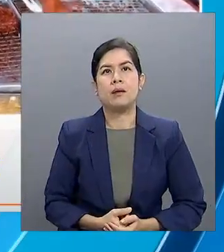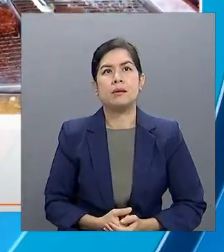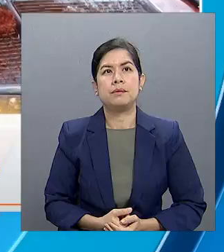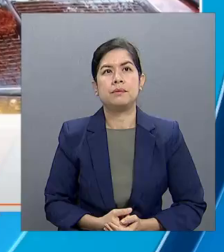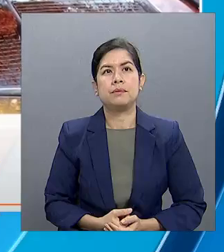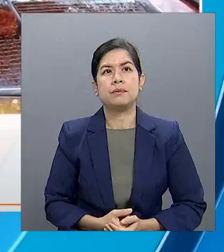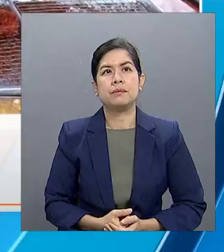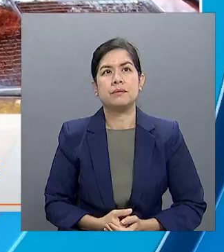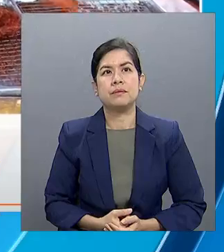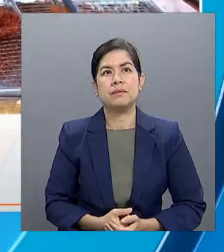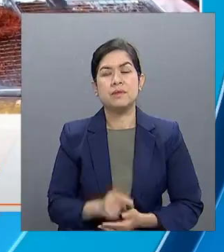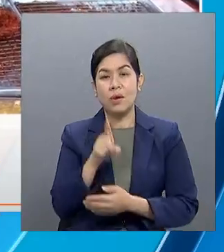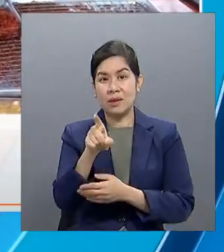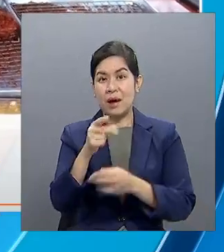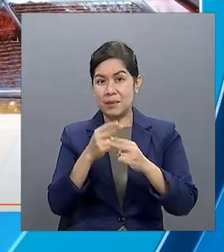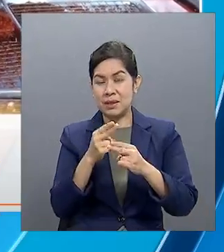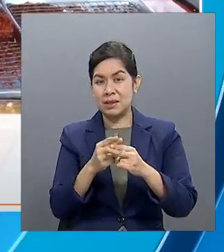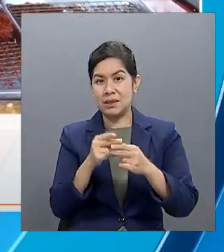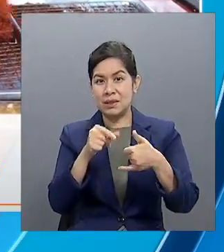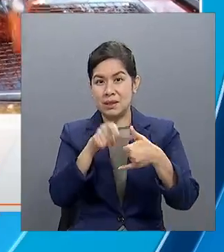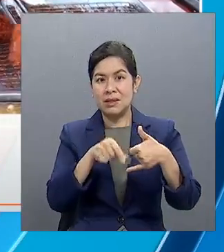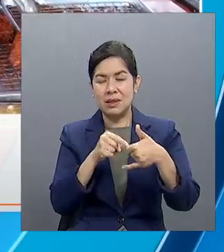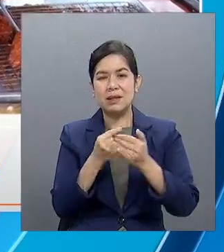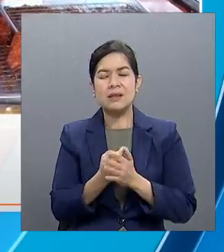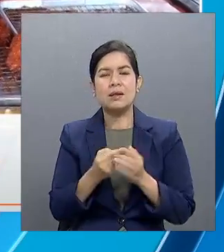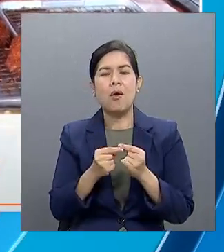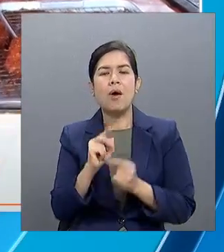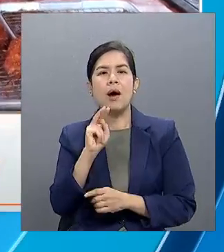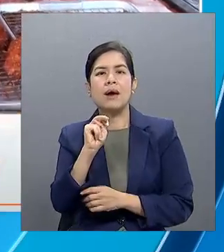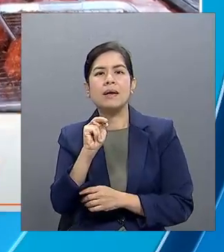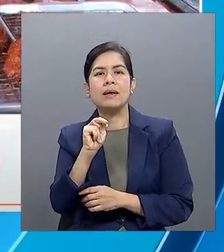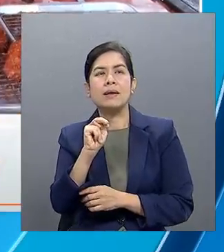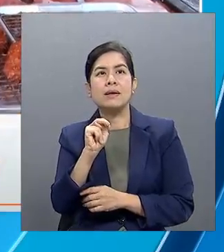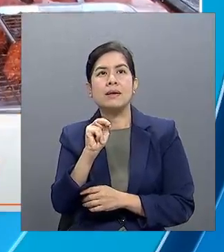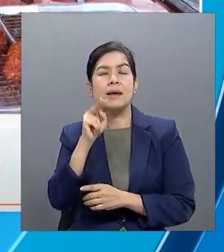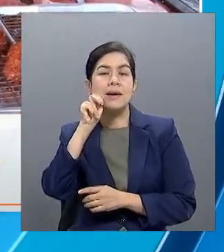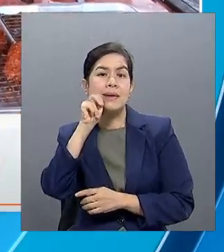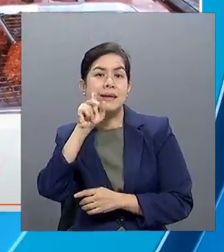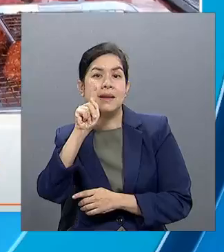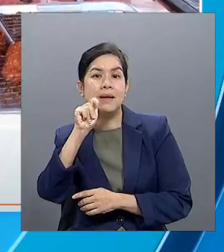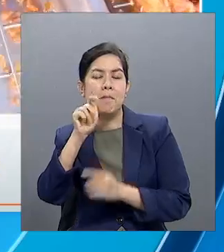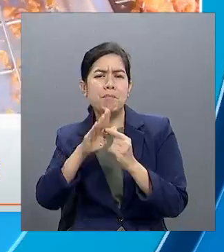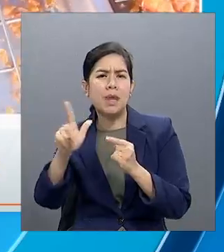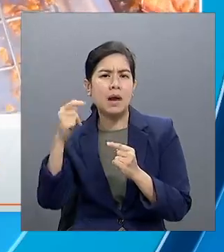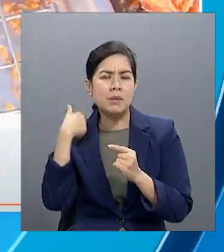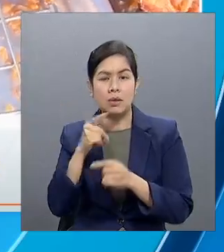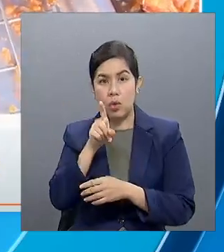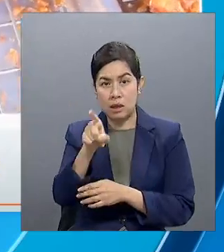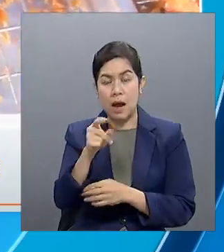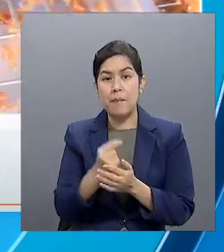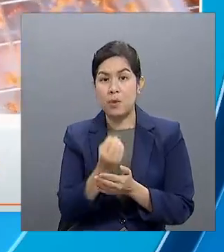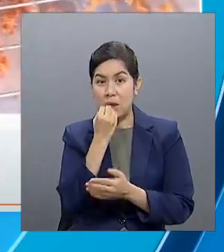เป็นแฟนรายการ พี่น้ำตาลอยู่กับแพงเพชร ใช่ ไหมฮะ เคยกินร้านนี้ไหมครับอร่อยหรือเปล่าบอกกันมาได้หรือถ้าจะดีกว่านั้นส่งมาเลยนะ